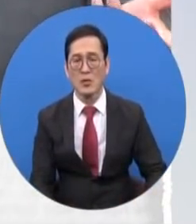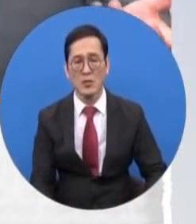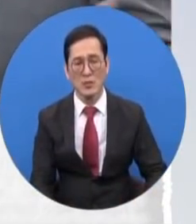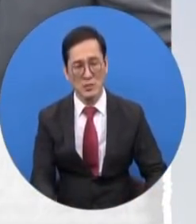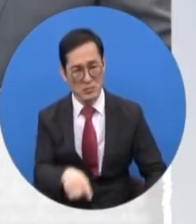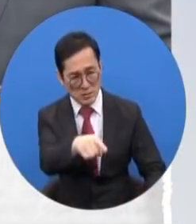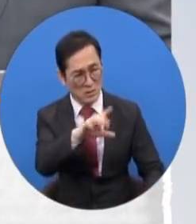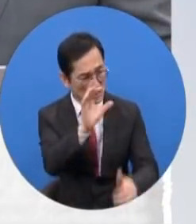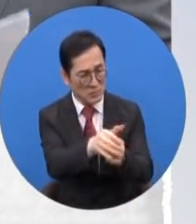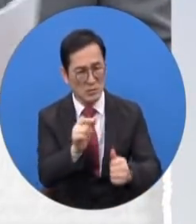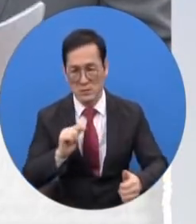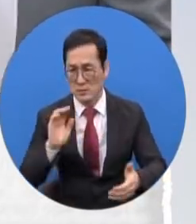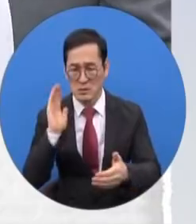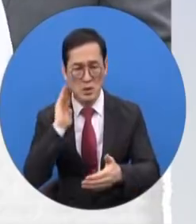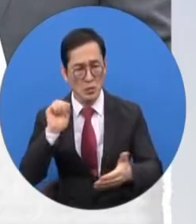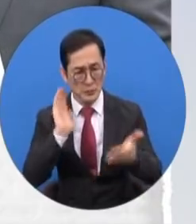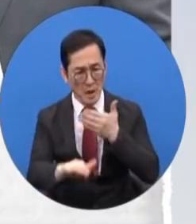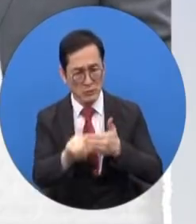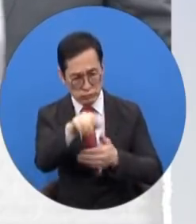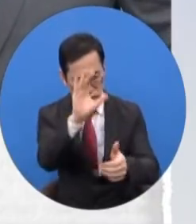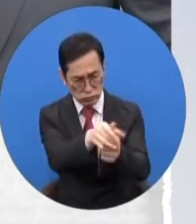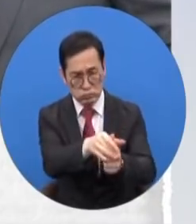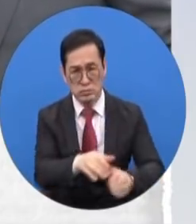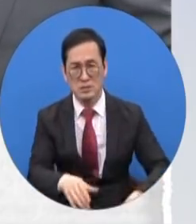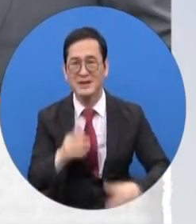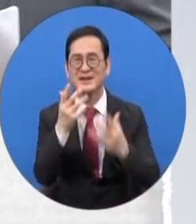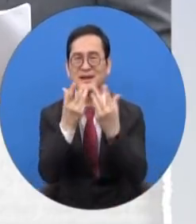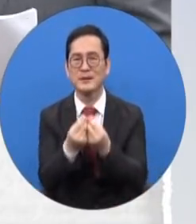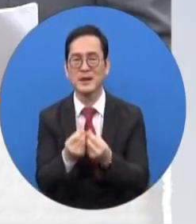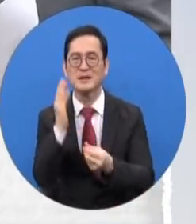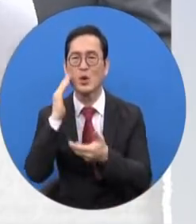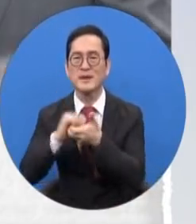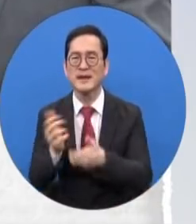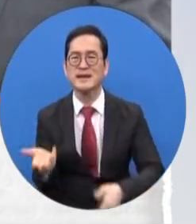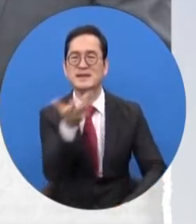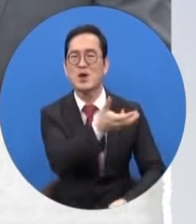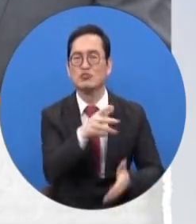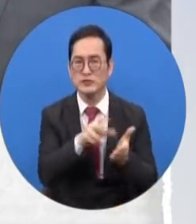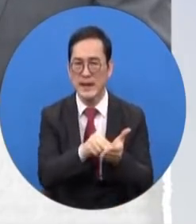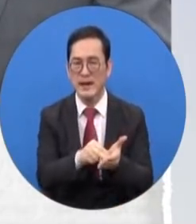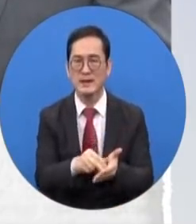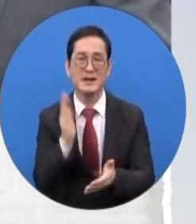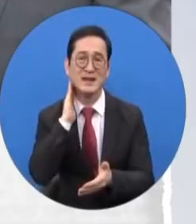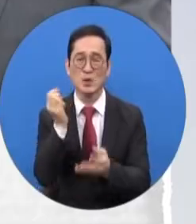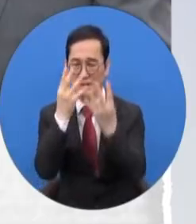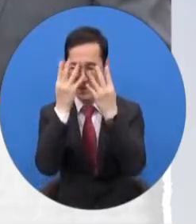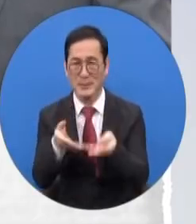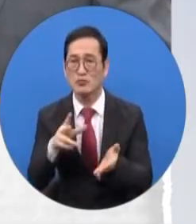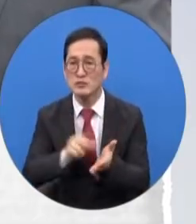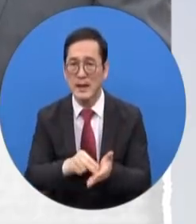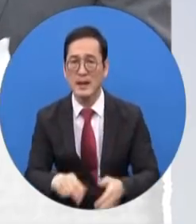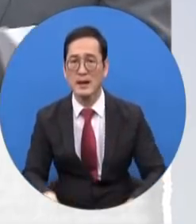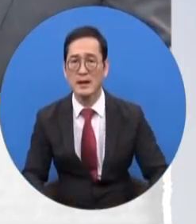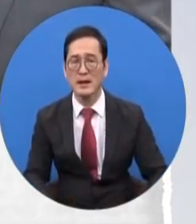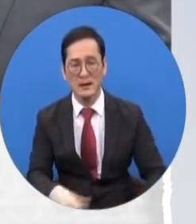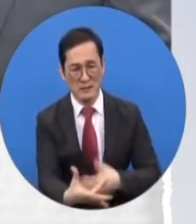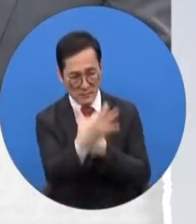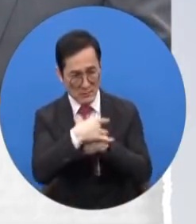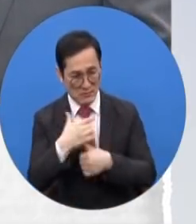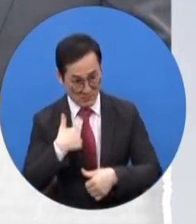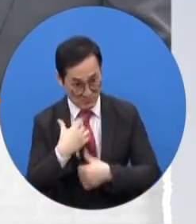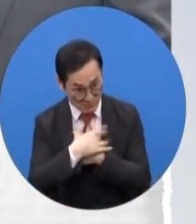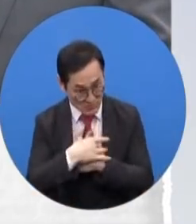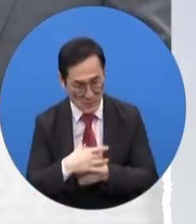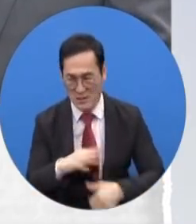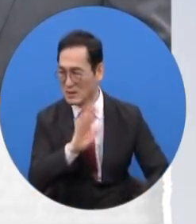수도 있겠지만 예. 예컨대 청와대 이전 문제라든지 MB 사면 문제라든지 그러니까 본인들은 하고 싶은 의제들이